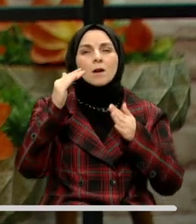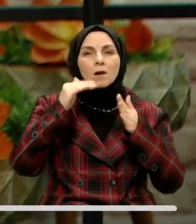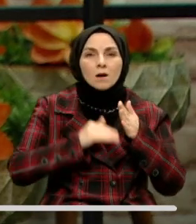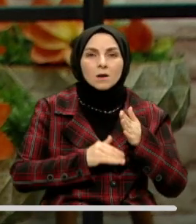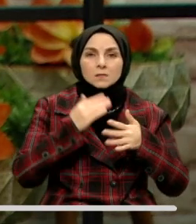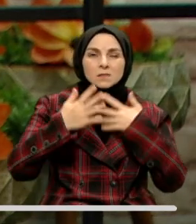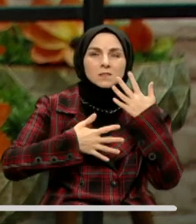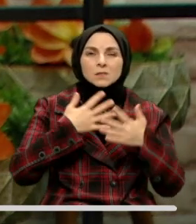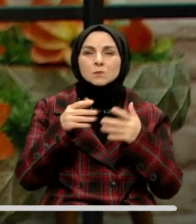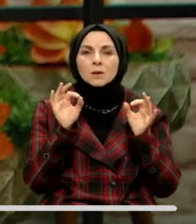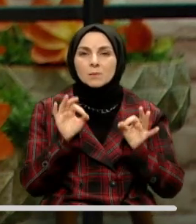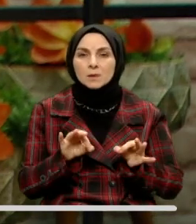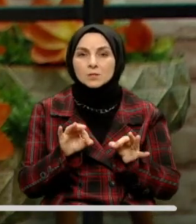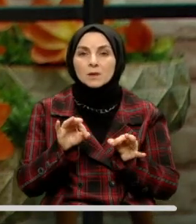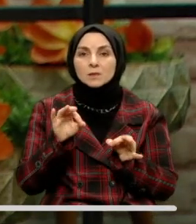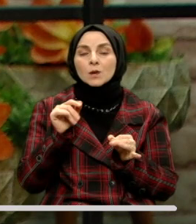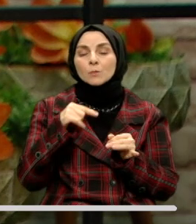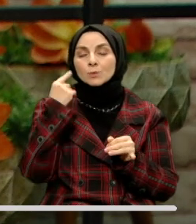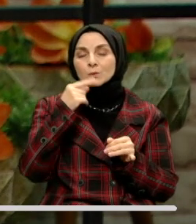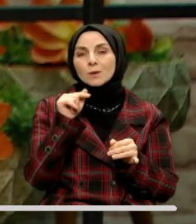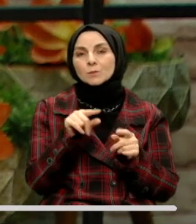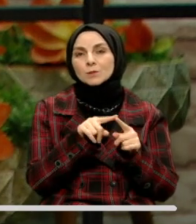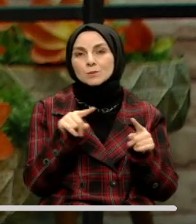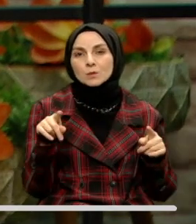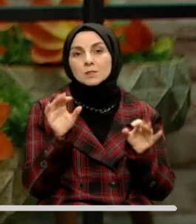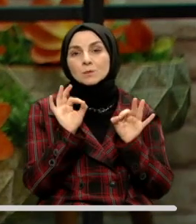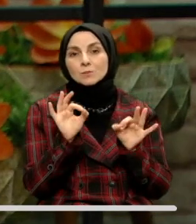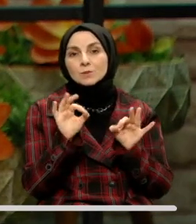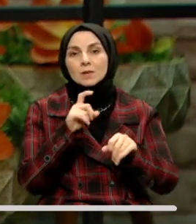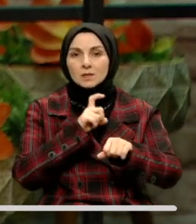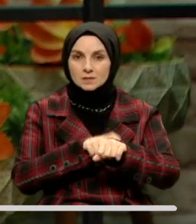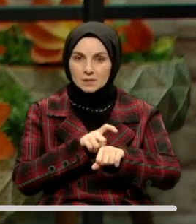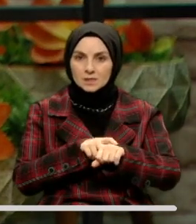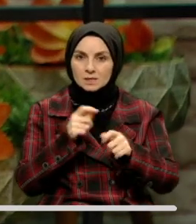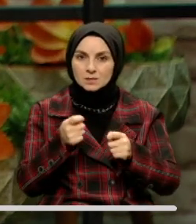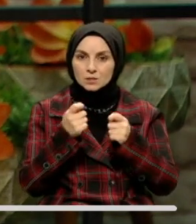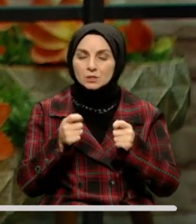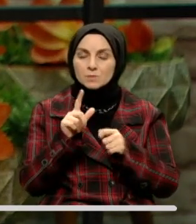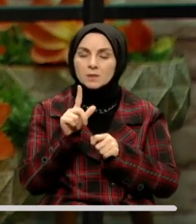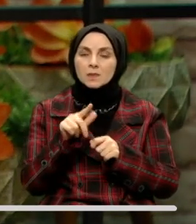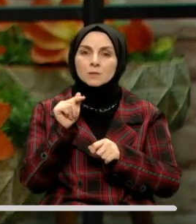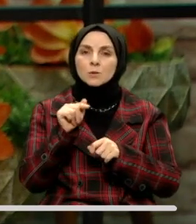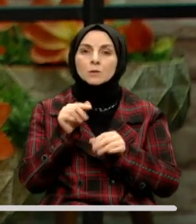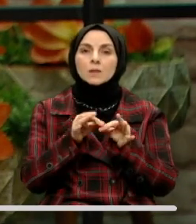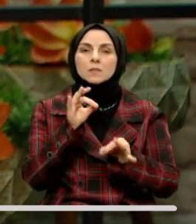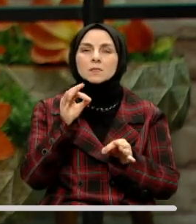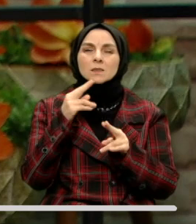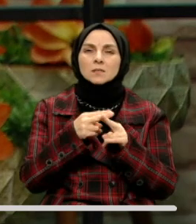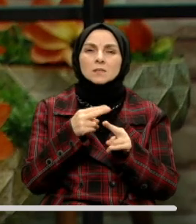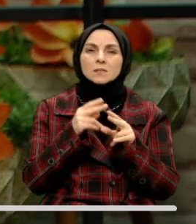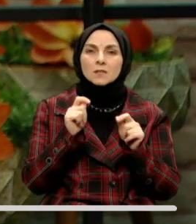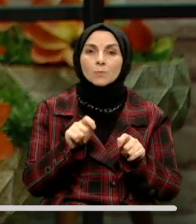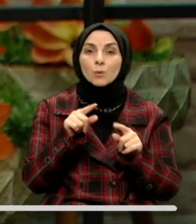dönüyor. Dolayısıyla buradaki süreçte lütfen dakikalı çözümler yapsınlar. O da insanı hızlandırıyor.